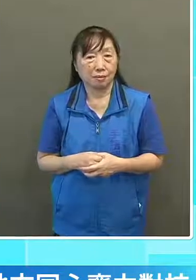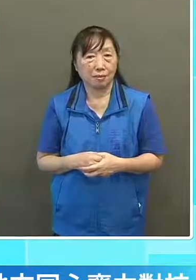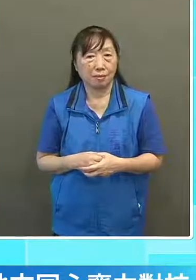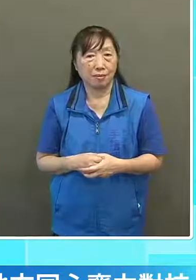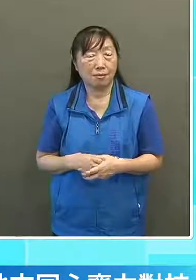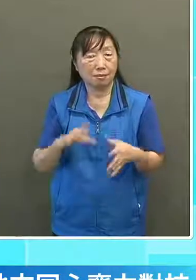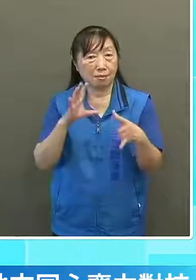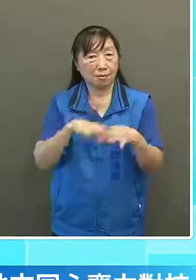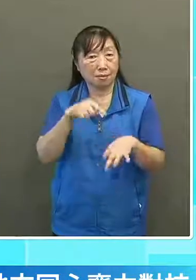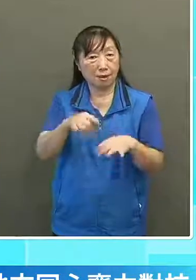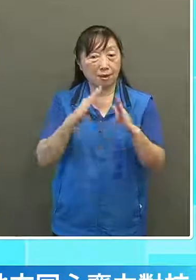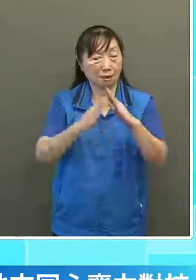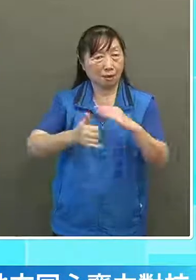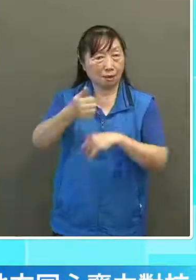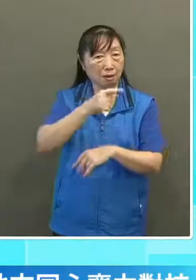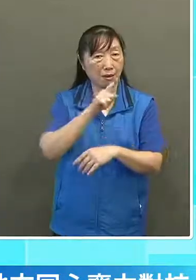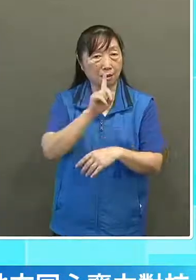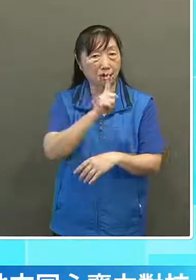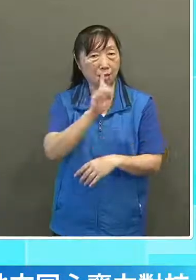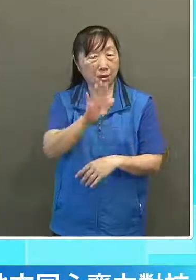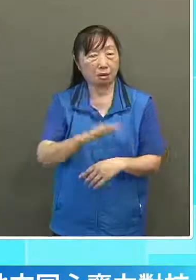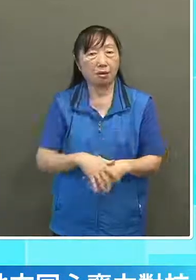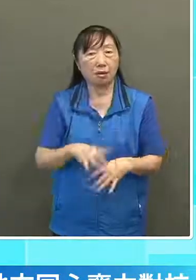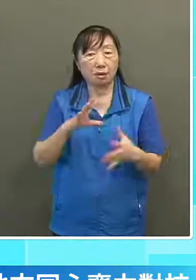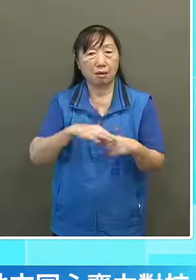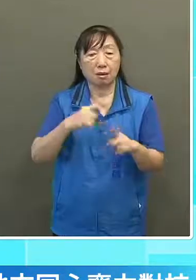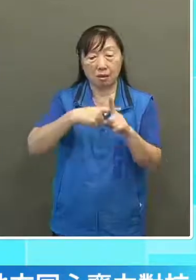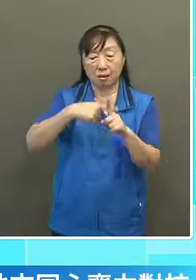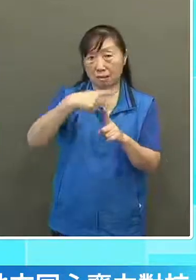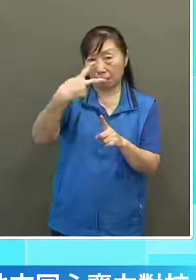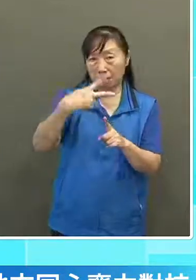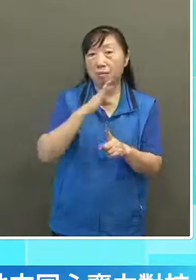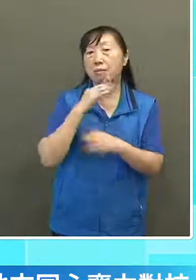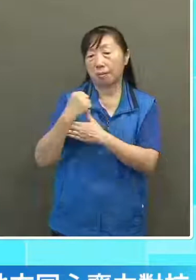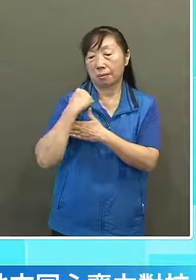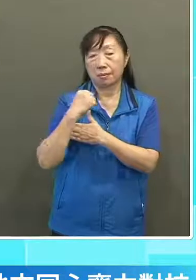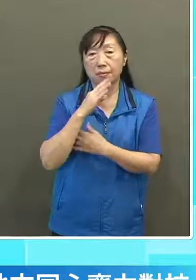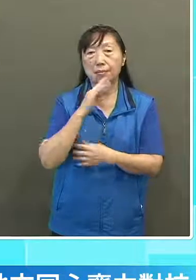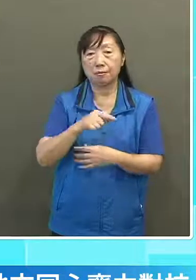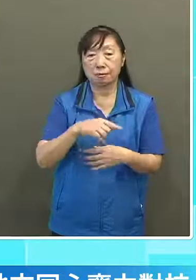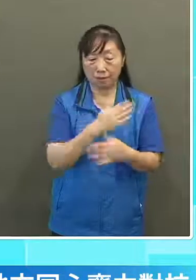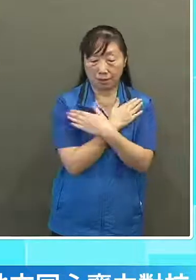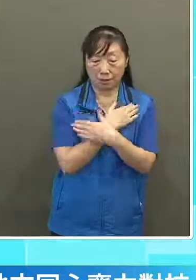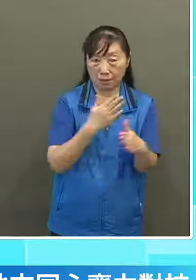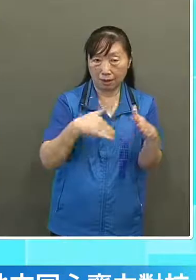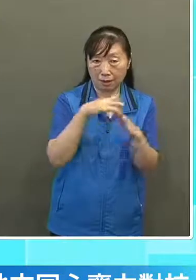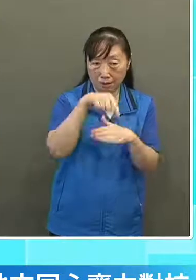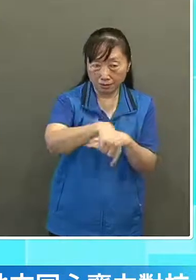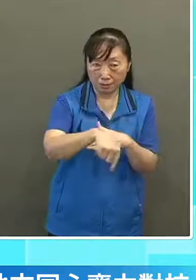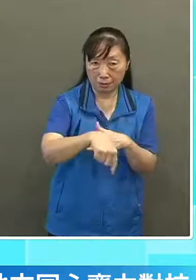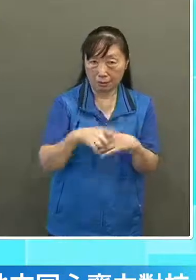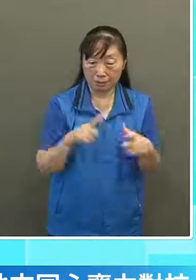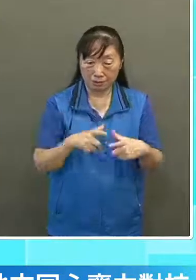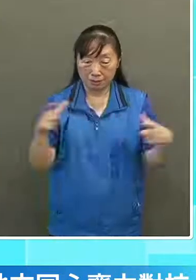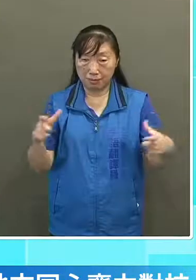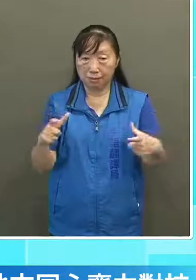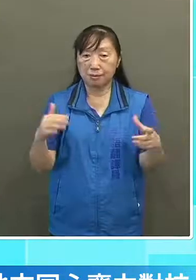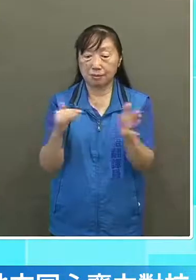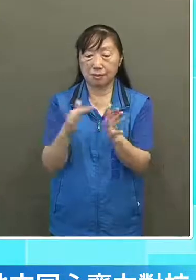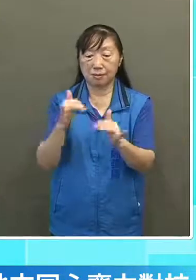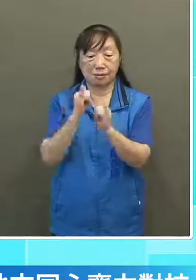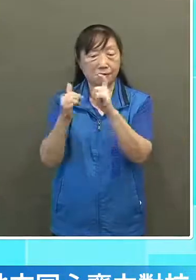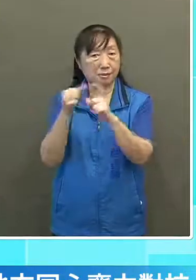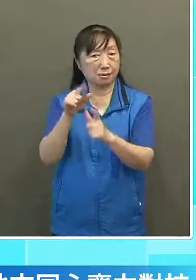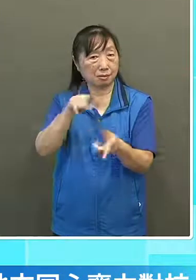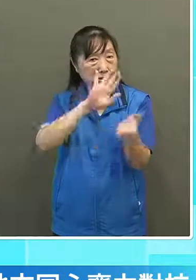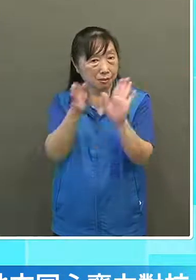因为现在市长昨天说现在开始是强化二级，那现在这个幼儿园刚才看起来有扩大到社区的迹象，有